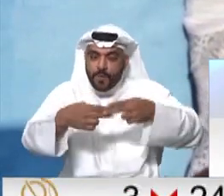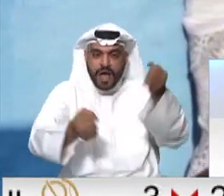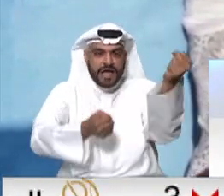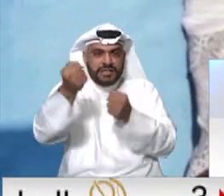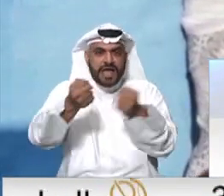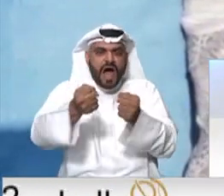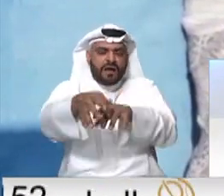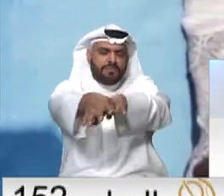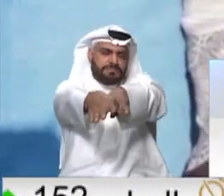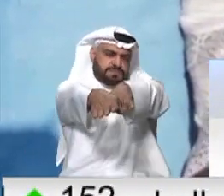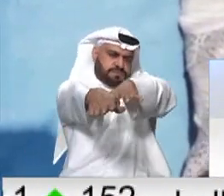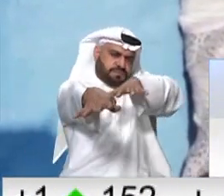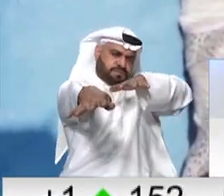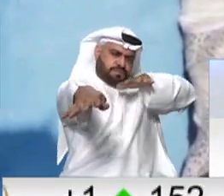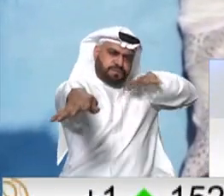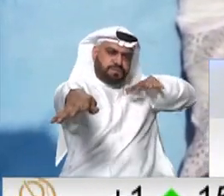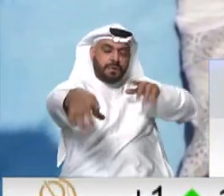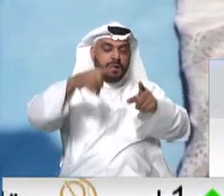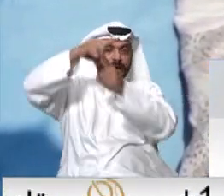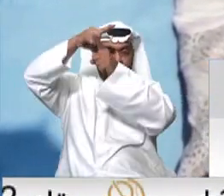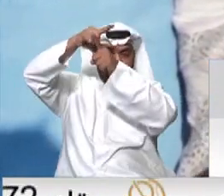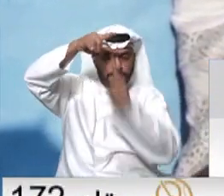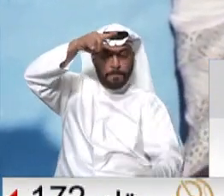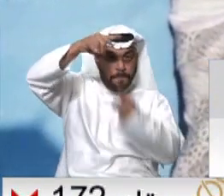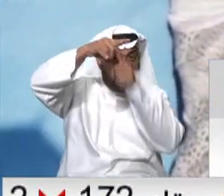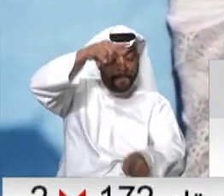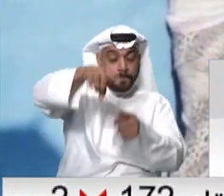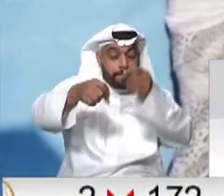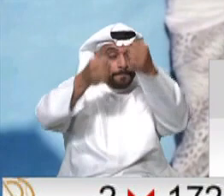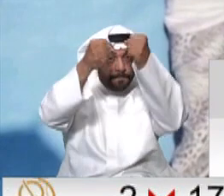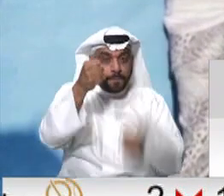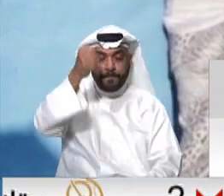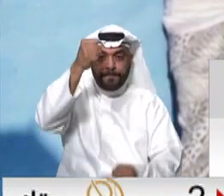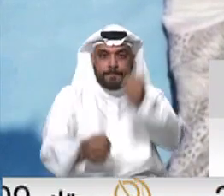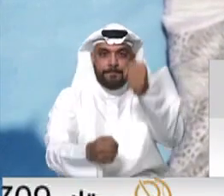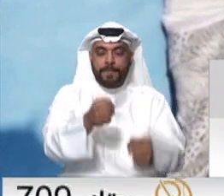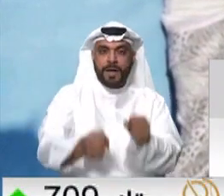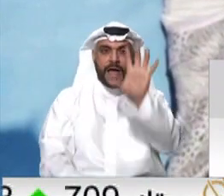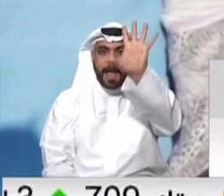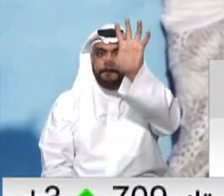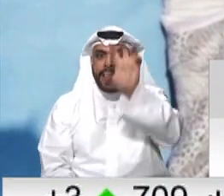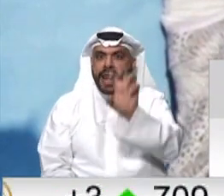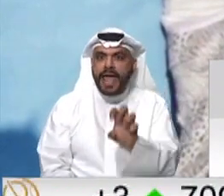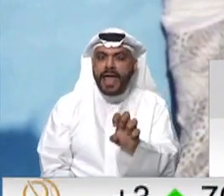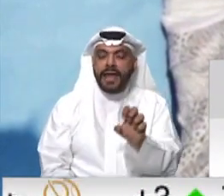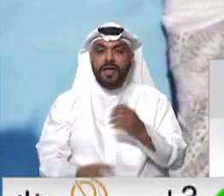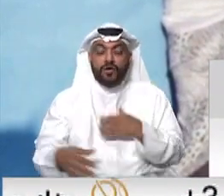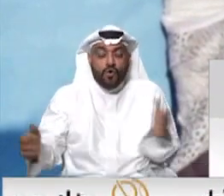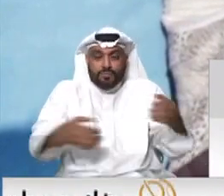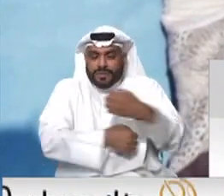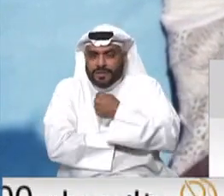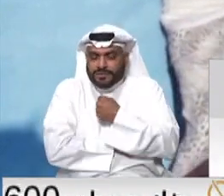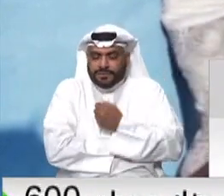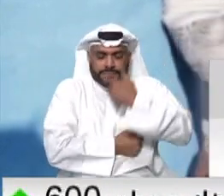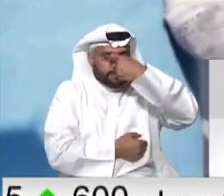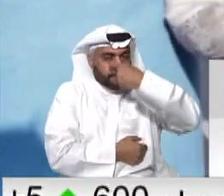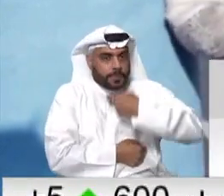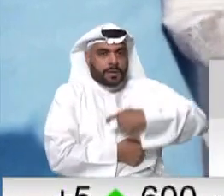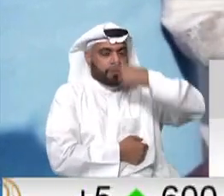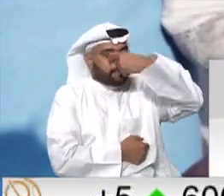بعض انضربت السيارات في الليل الاولاد برتم في حضن الواحد بصيروا يعيطوا